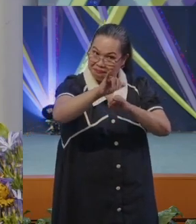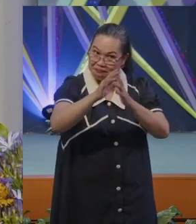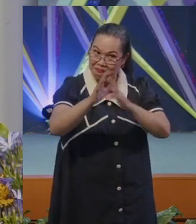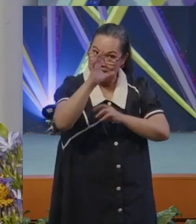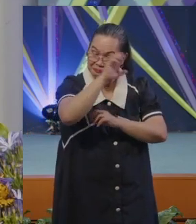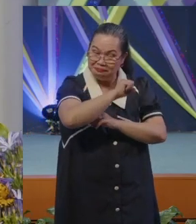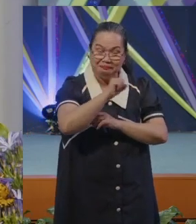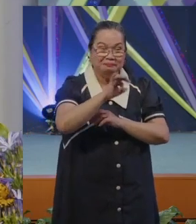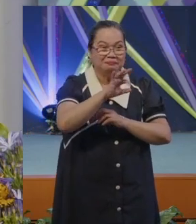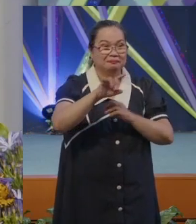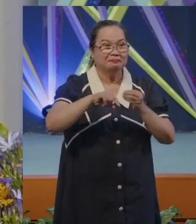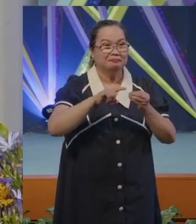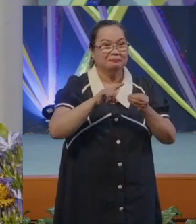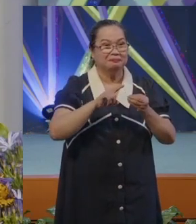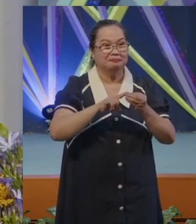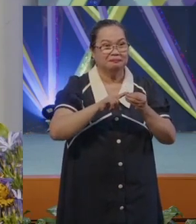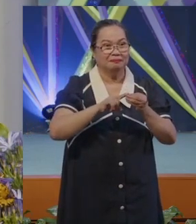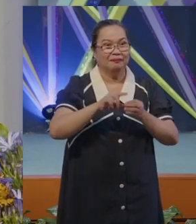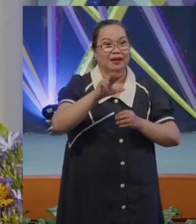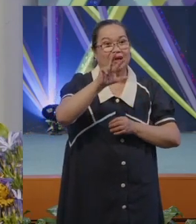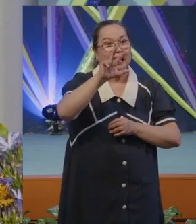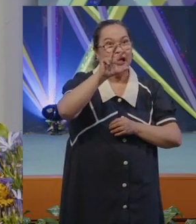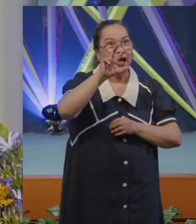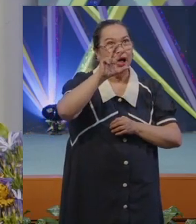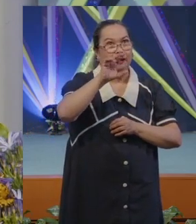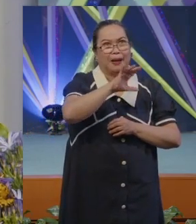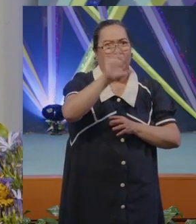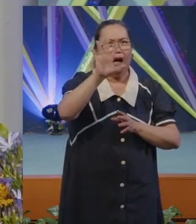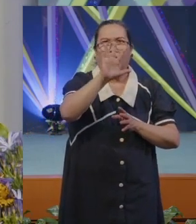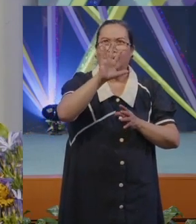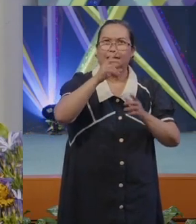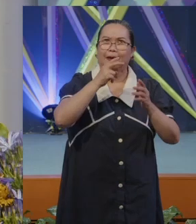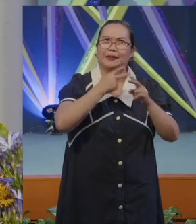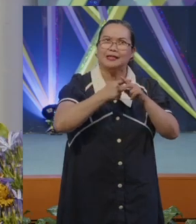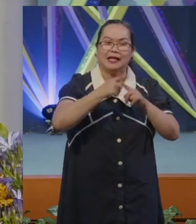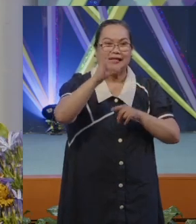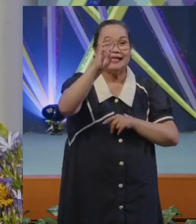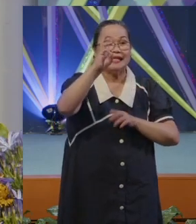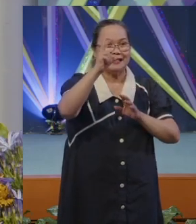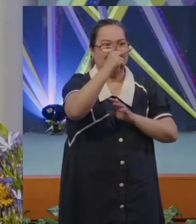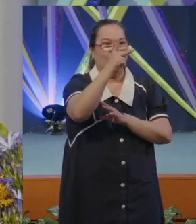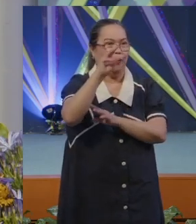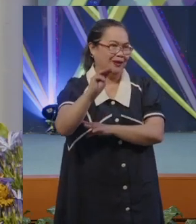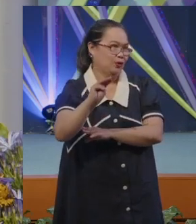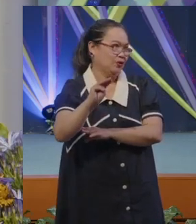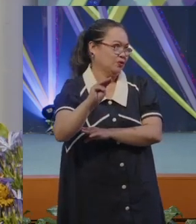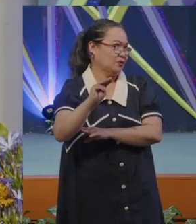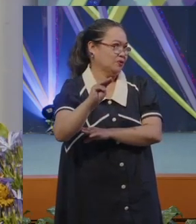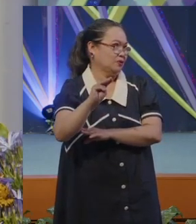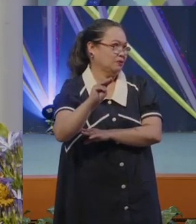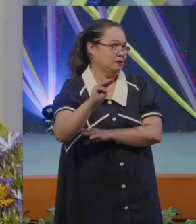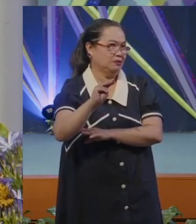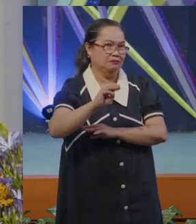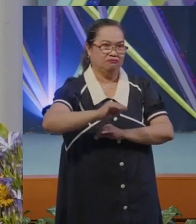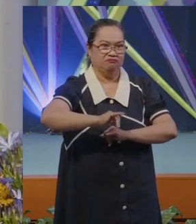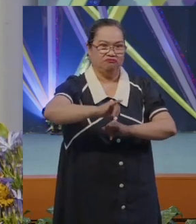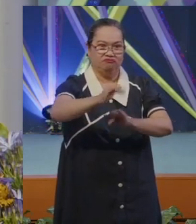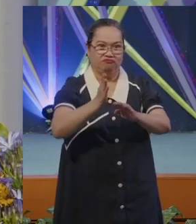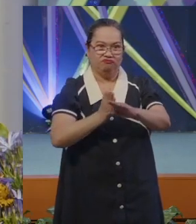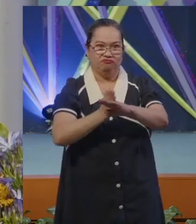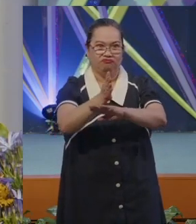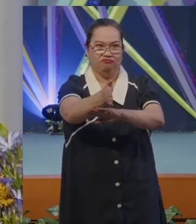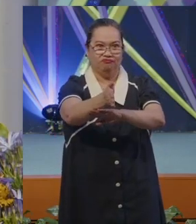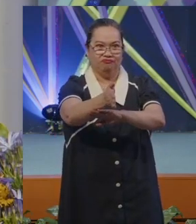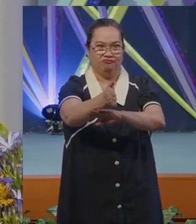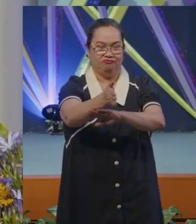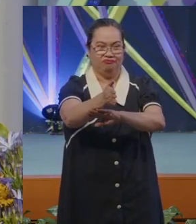sila tumawid, mga 3.5 miles po ang layo. Sila ay nakatawid on dry